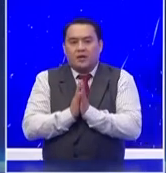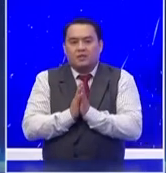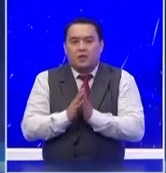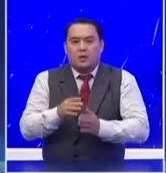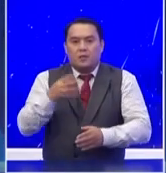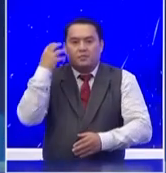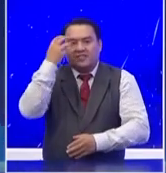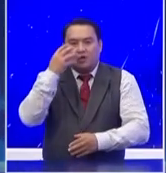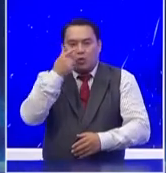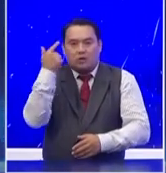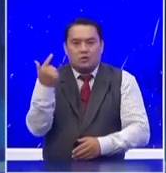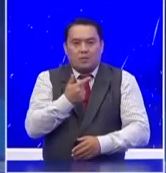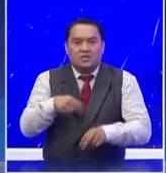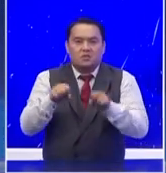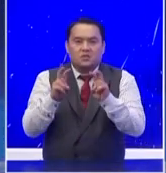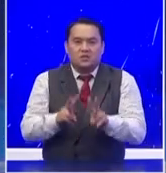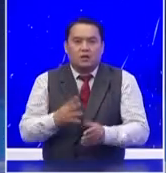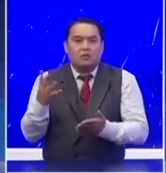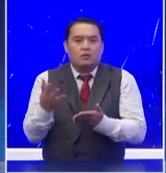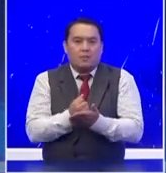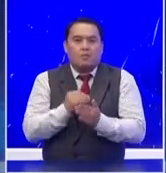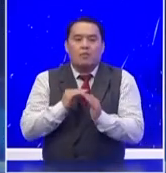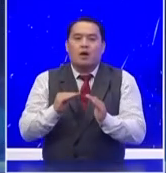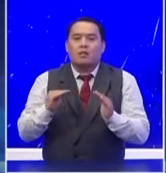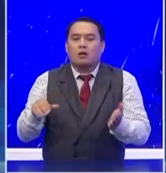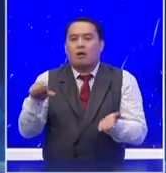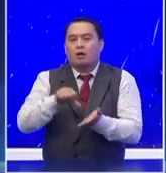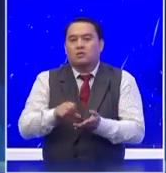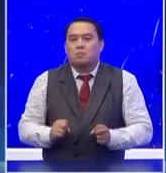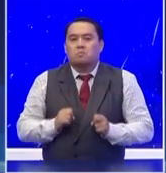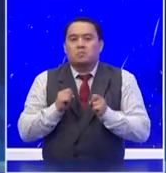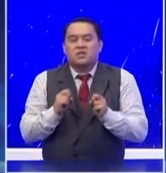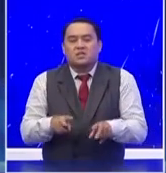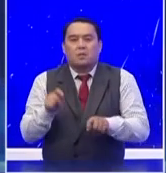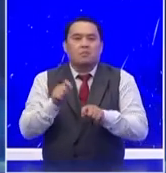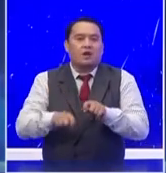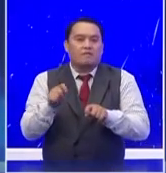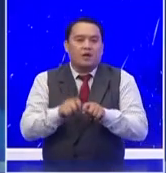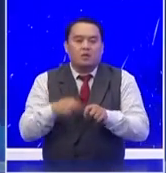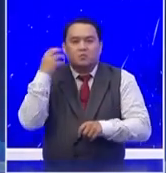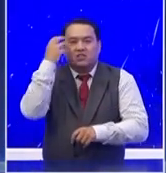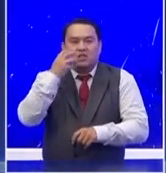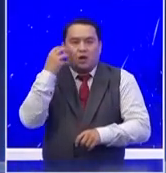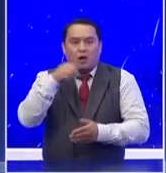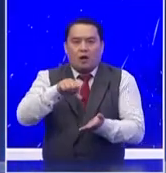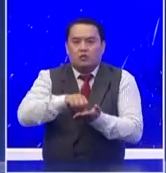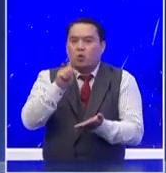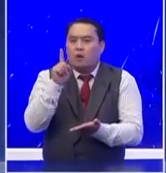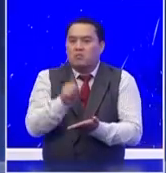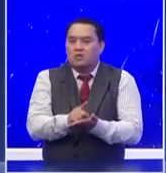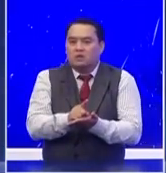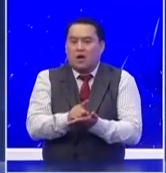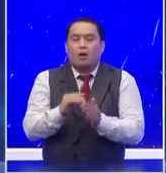мықты психолог маманда айқындалды. Себебі балаларға қатысты қылмыстарды тергеу барысында психологтың қатысуы